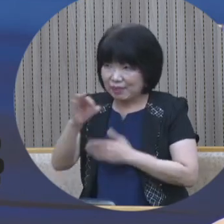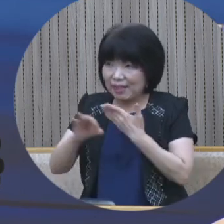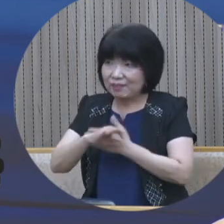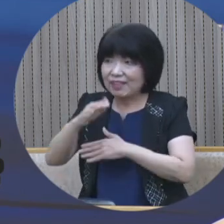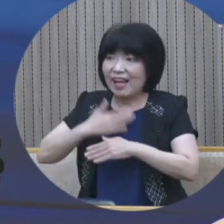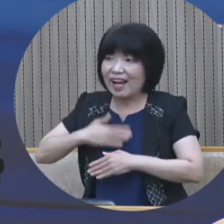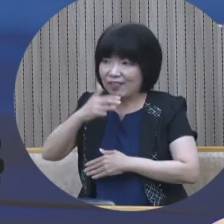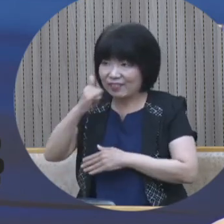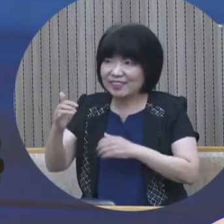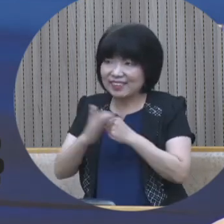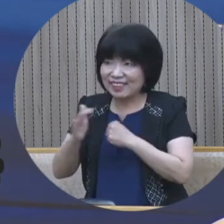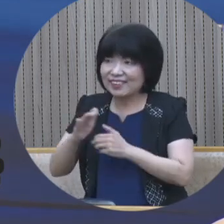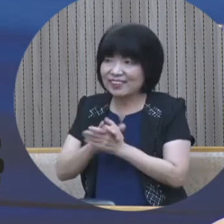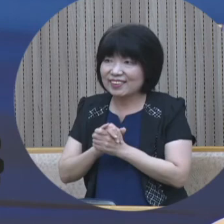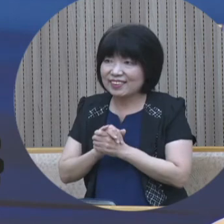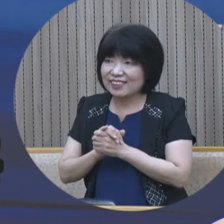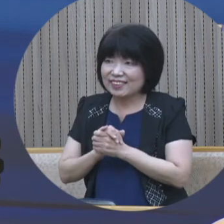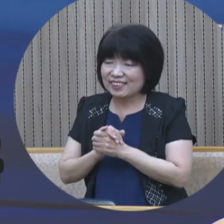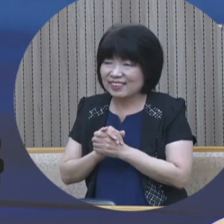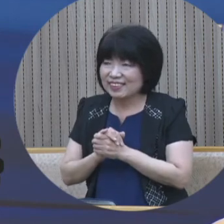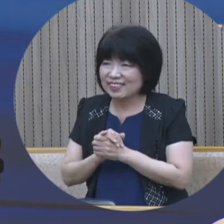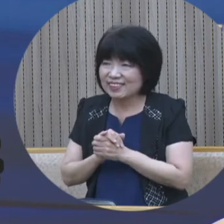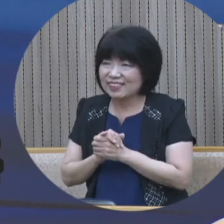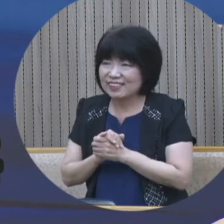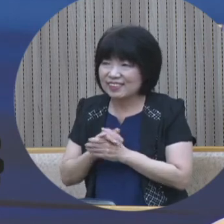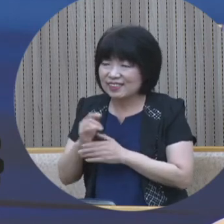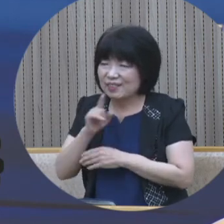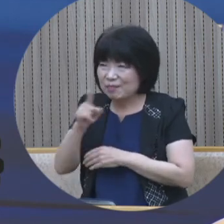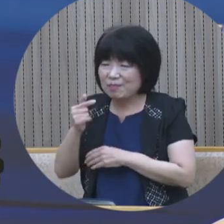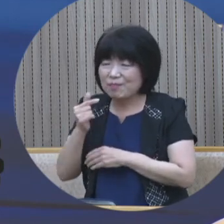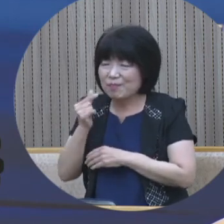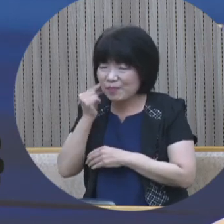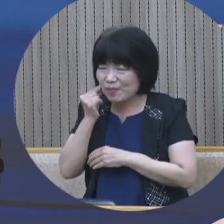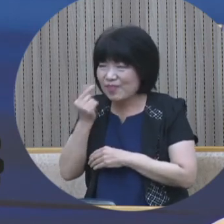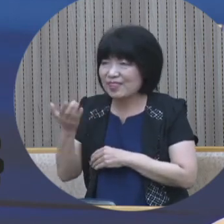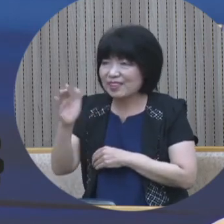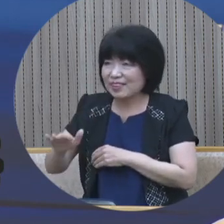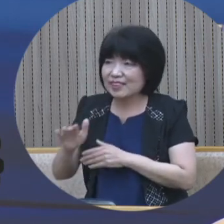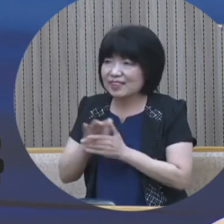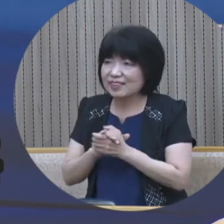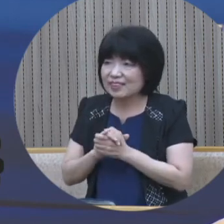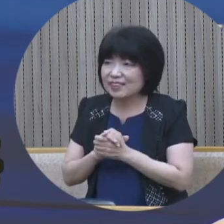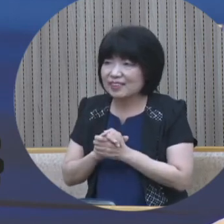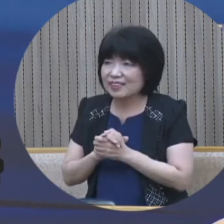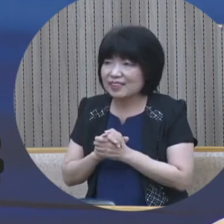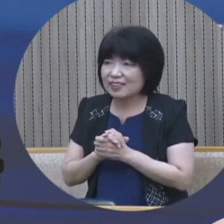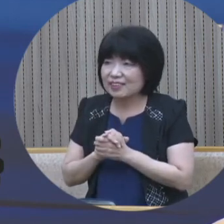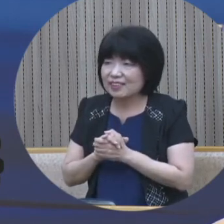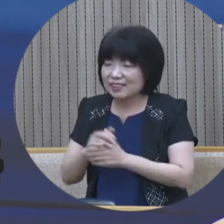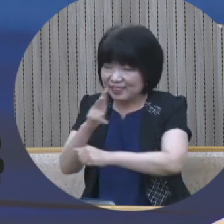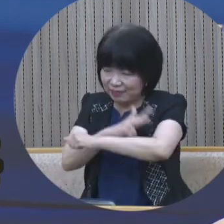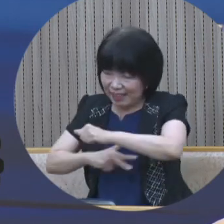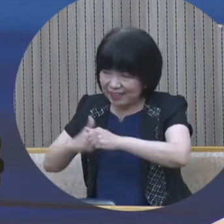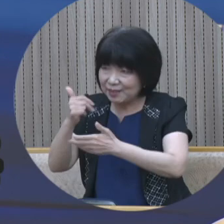그러니까 참 좁아 세상이. 누구라고 말 안 하는데 제가